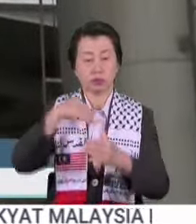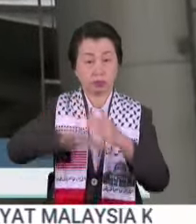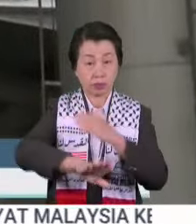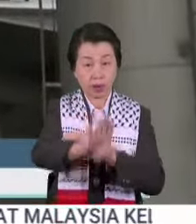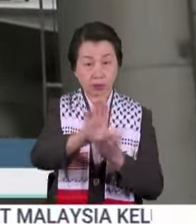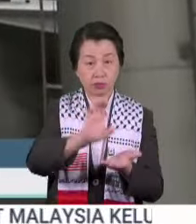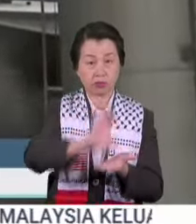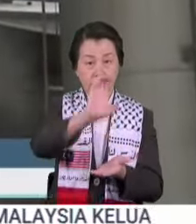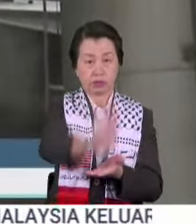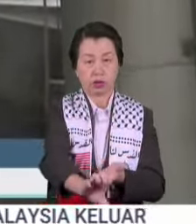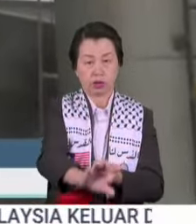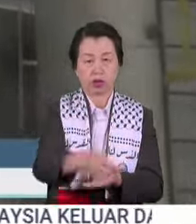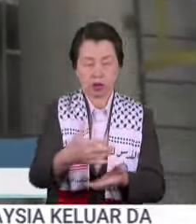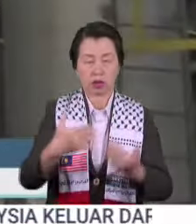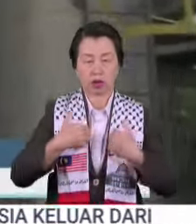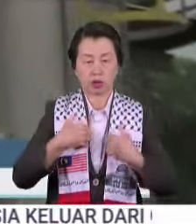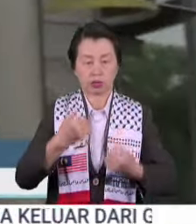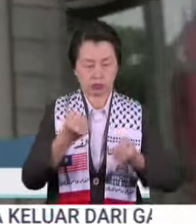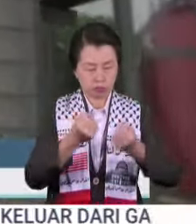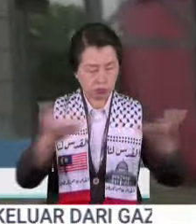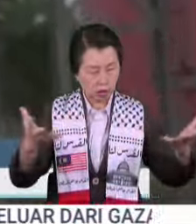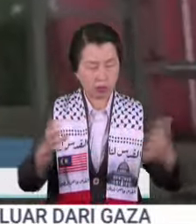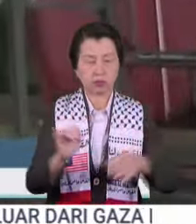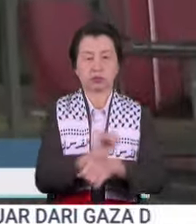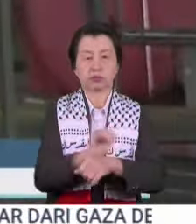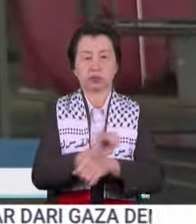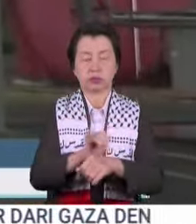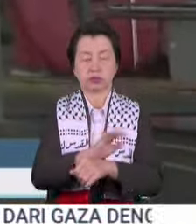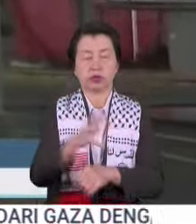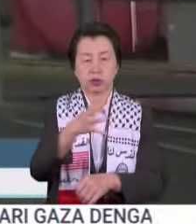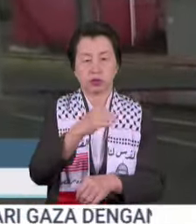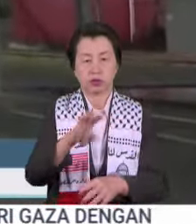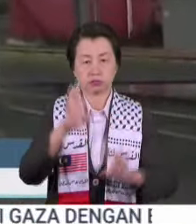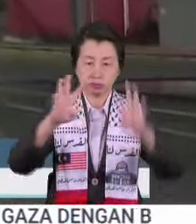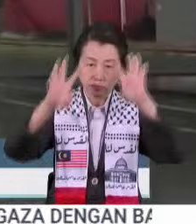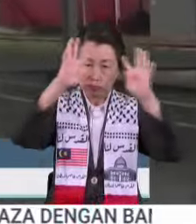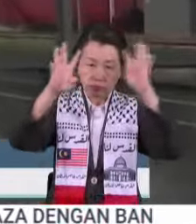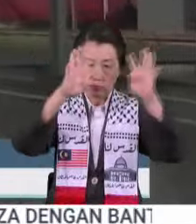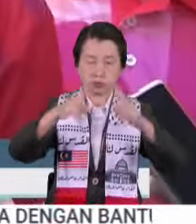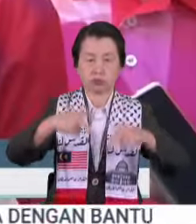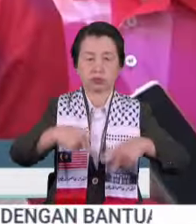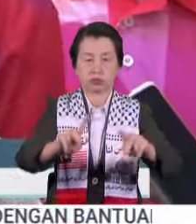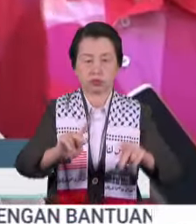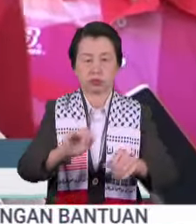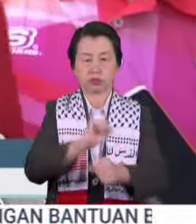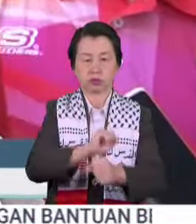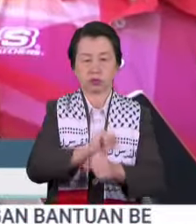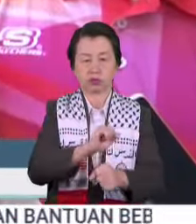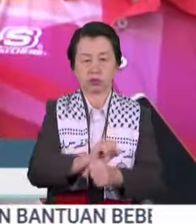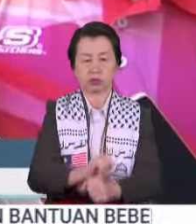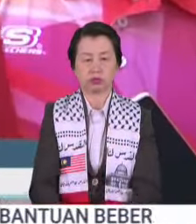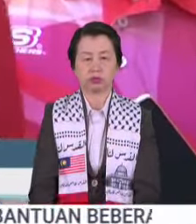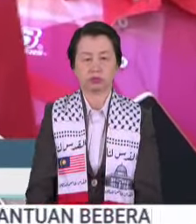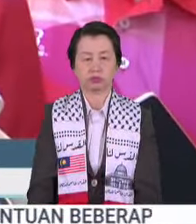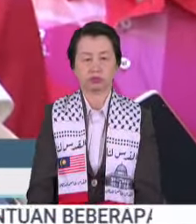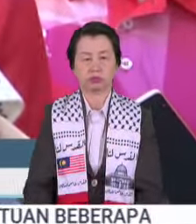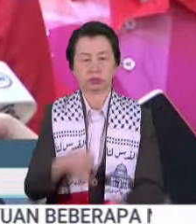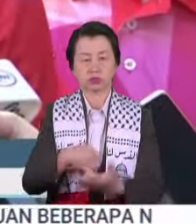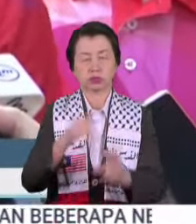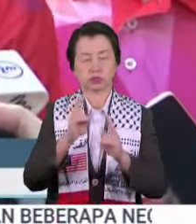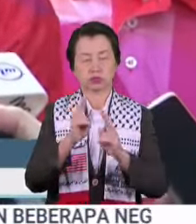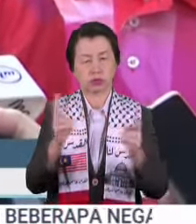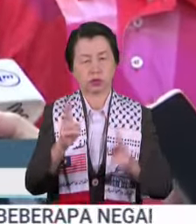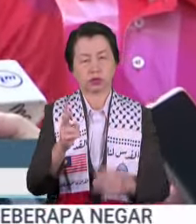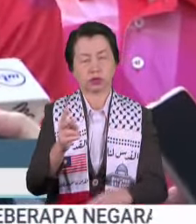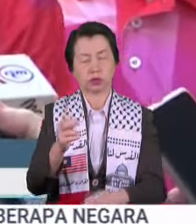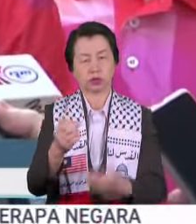negeri ini ia akan mewujudkan pelbagai industri sekaligus mencipta peluang pekerjaan it is very easy logic when